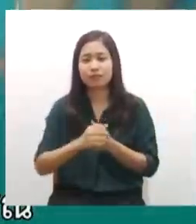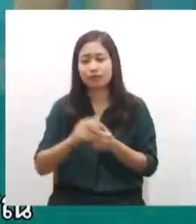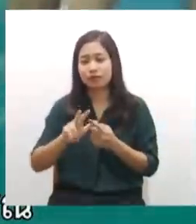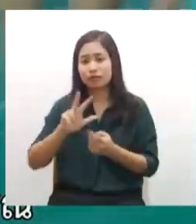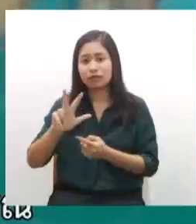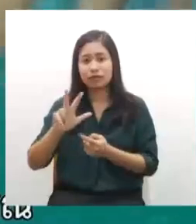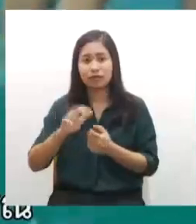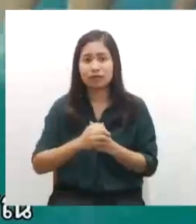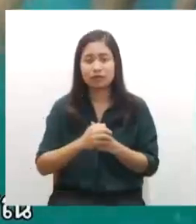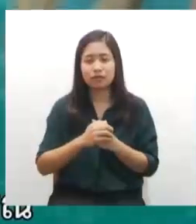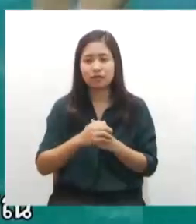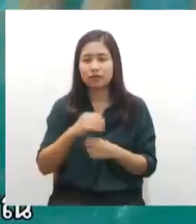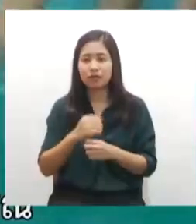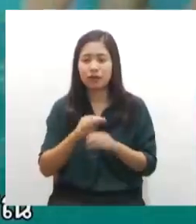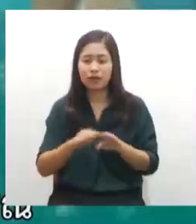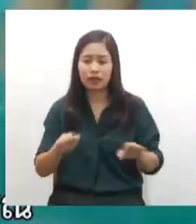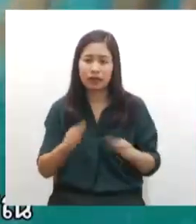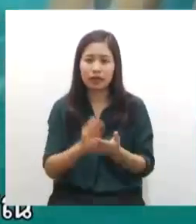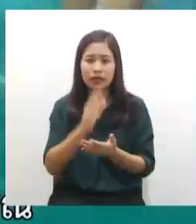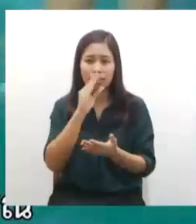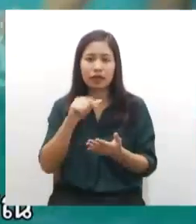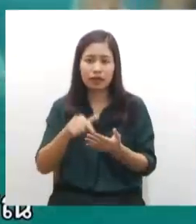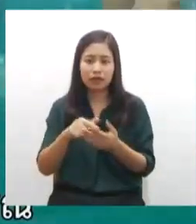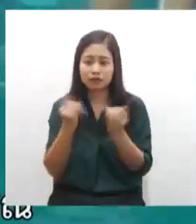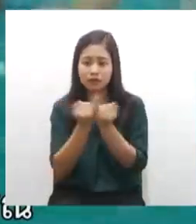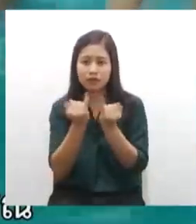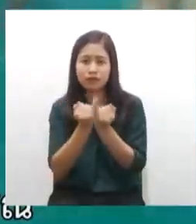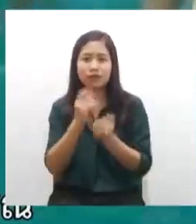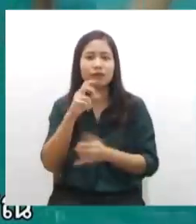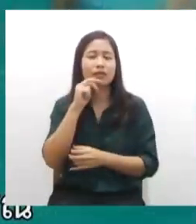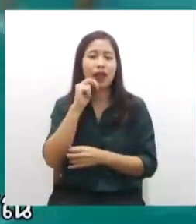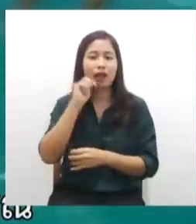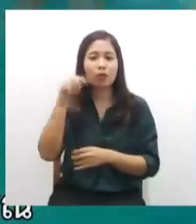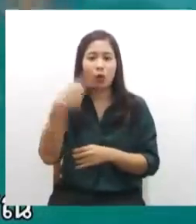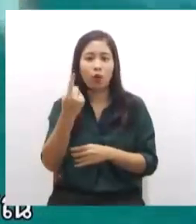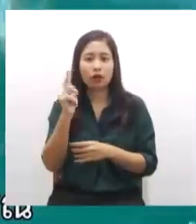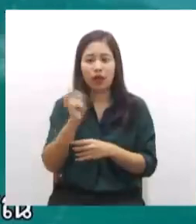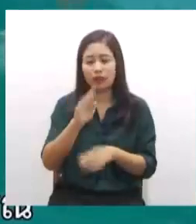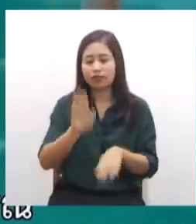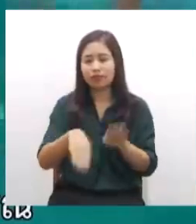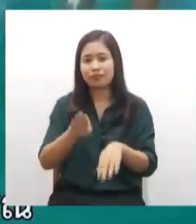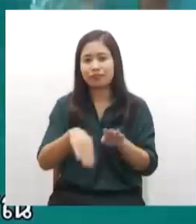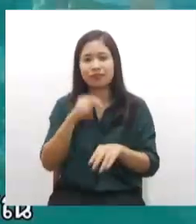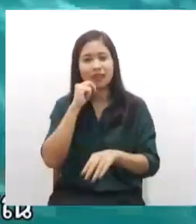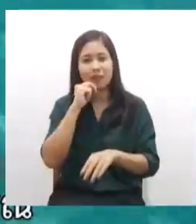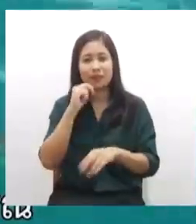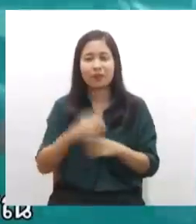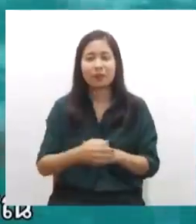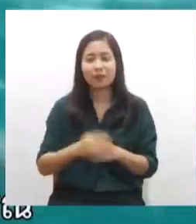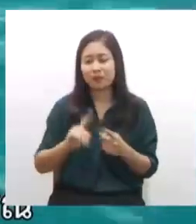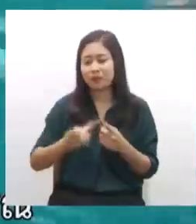3. ให้นักเรียนสร้างความคุ้นเคยกับน้ำก่อนเช่นการเตะขาในน้ำ